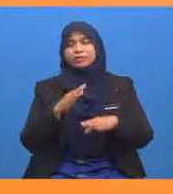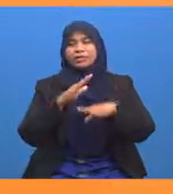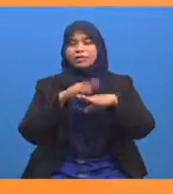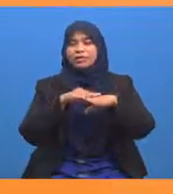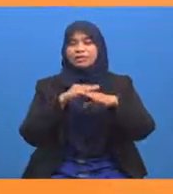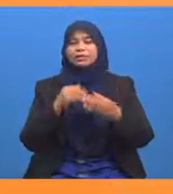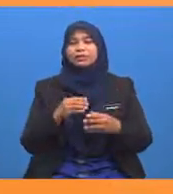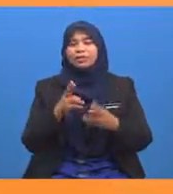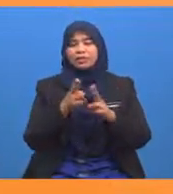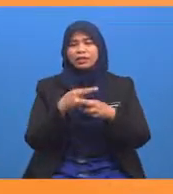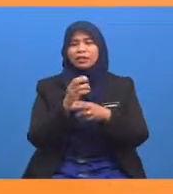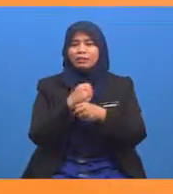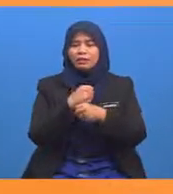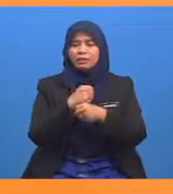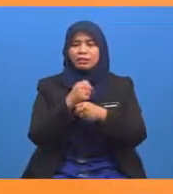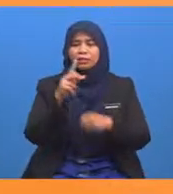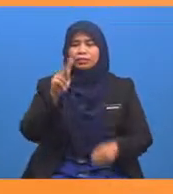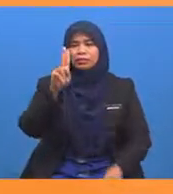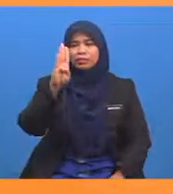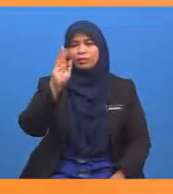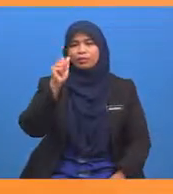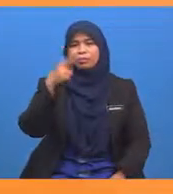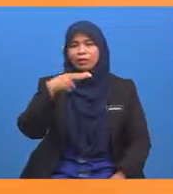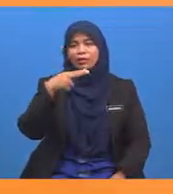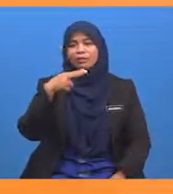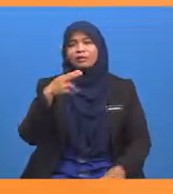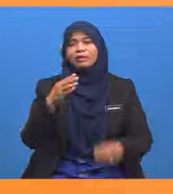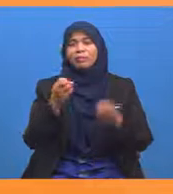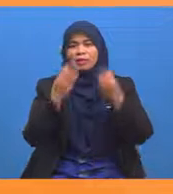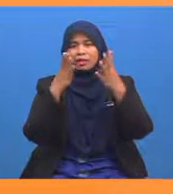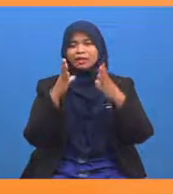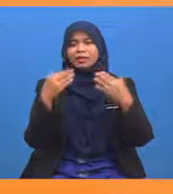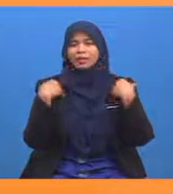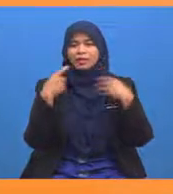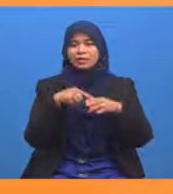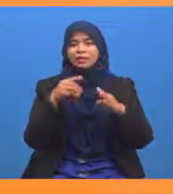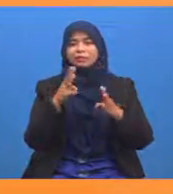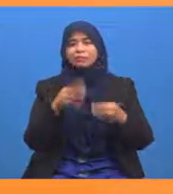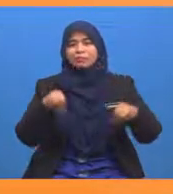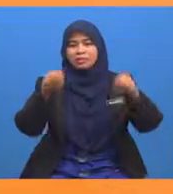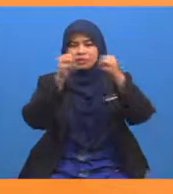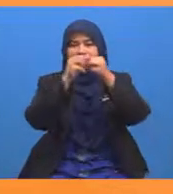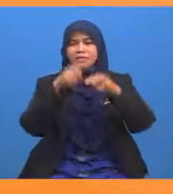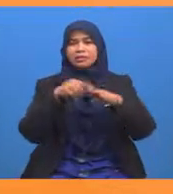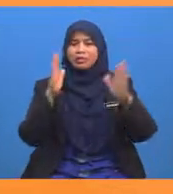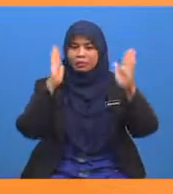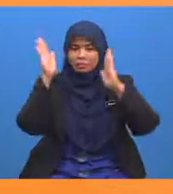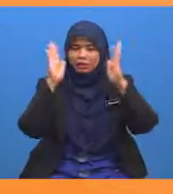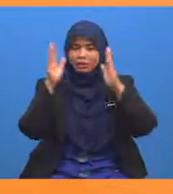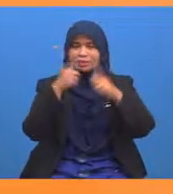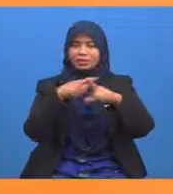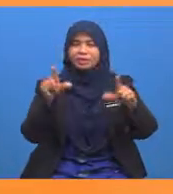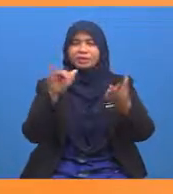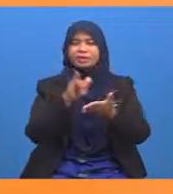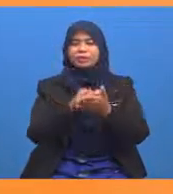Reka bentuk kubah seperti ini banyak terdapat di masjid di Malaysia. Selain itu, binaan